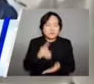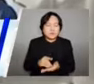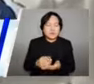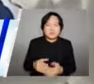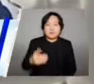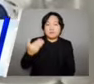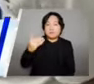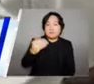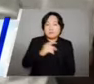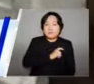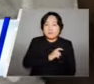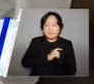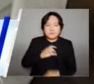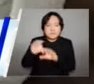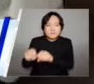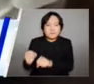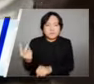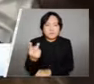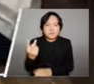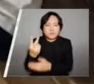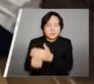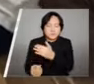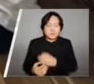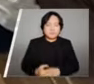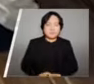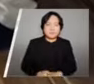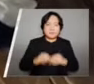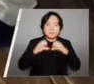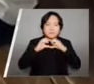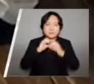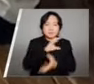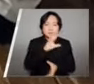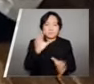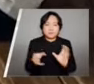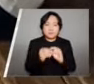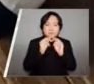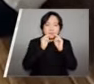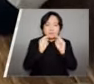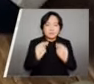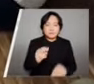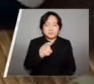pa naming kunan ng pahayag. Para sa GMA Integrated News, ako si Nico Wahe, ang inyong saksi.